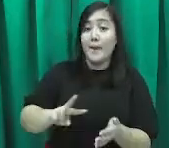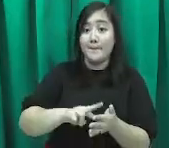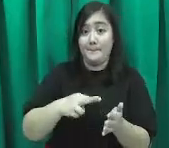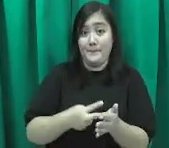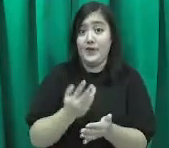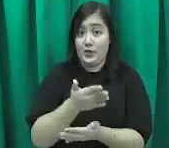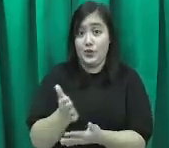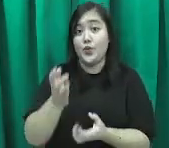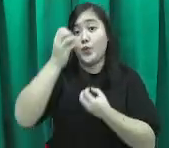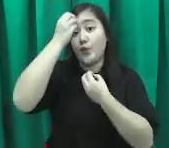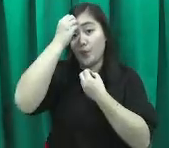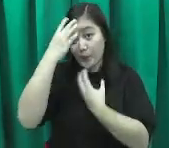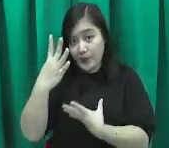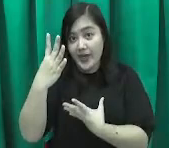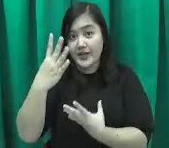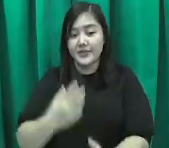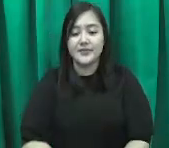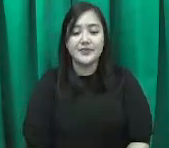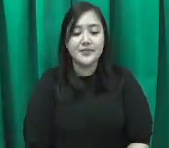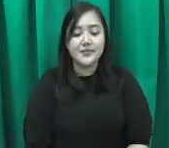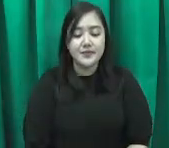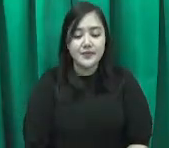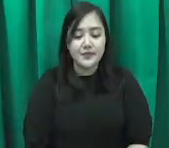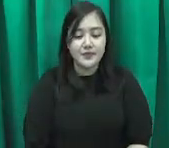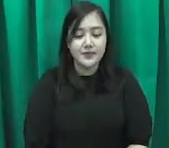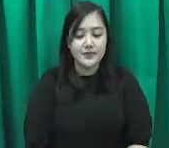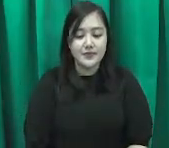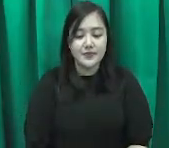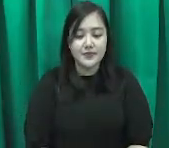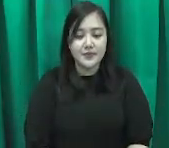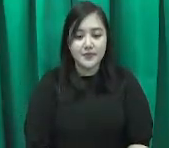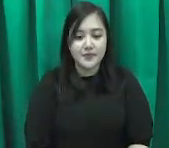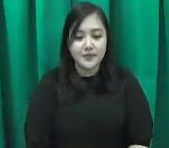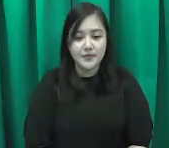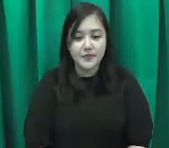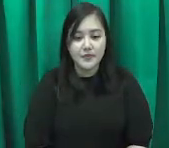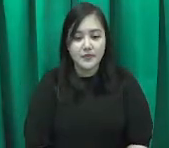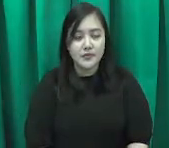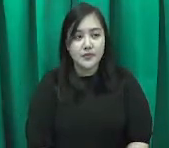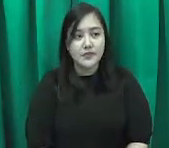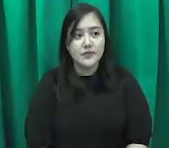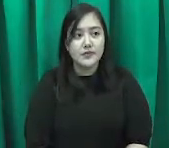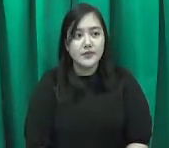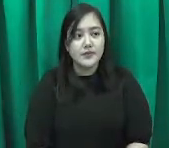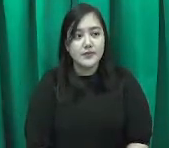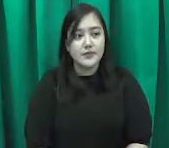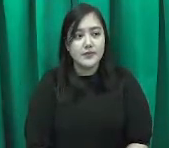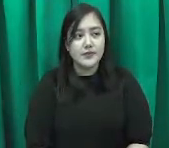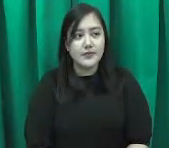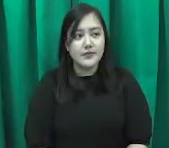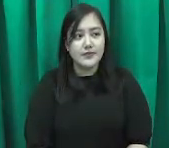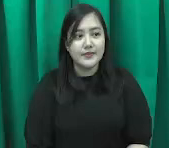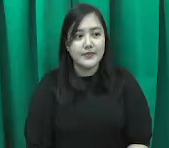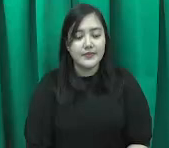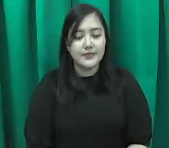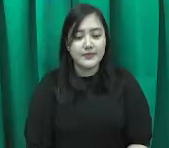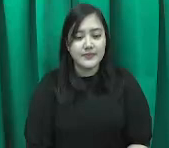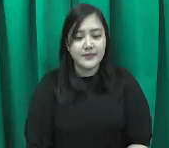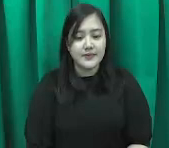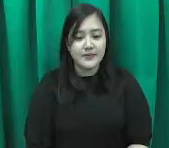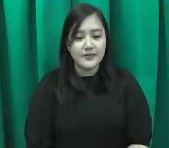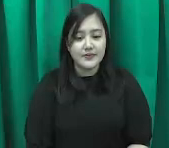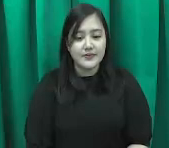Panginoon mo, eh siyempre sundin mo siyempre. Yes. Ano nga naman sundin mo yung kabila? Oh. Oo, sundin mo si Satan, eh hindi naman siya ang Panginoon mo. Yes.